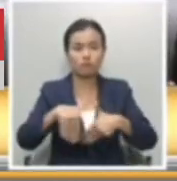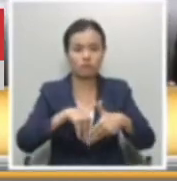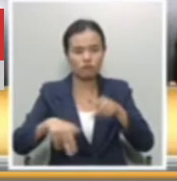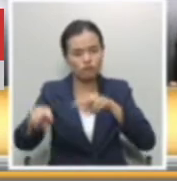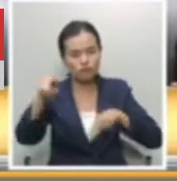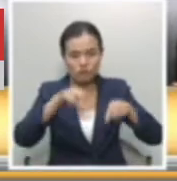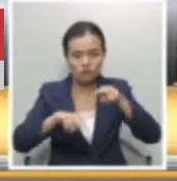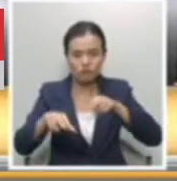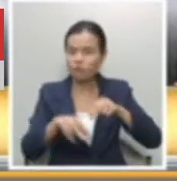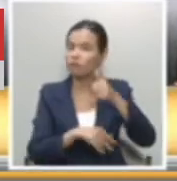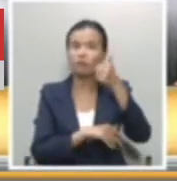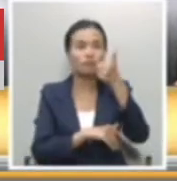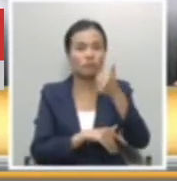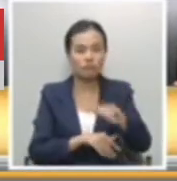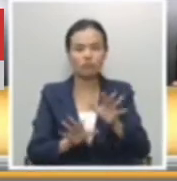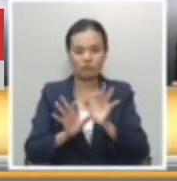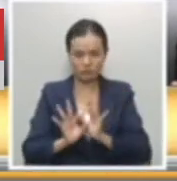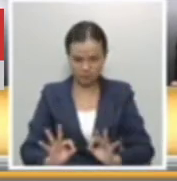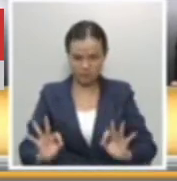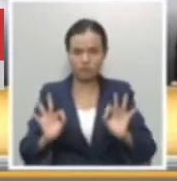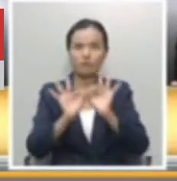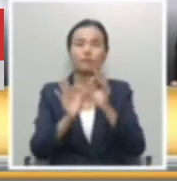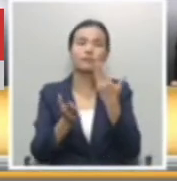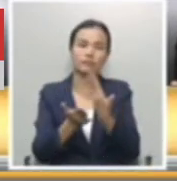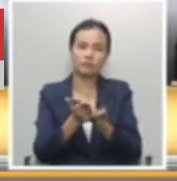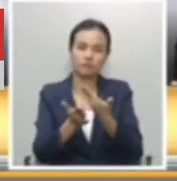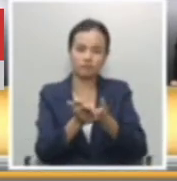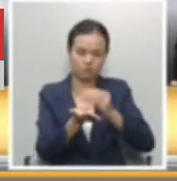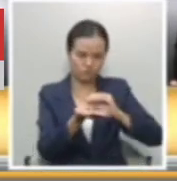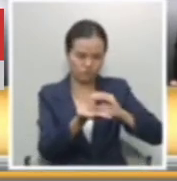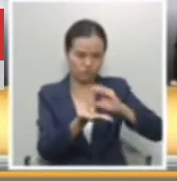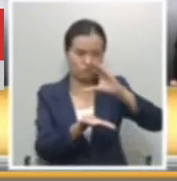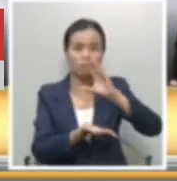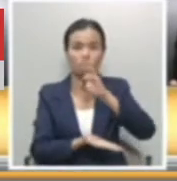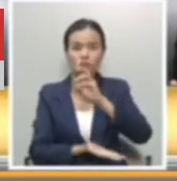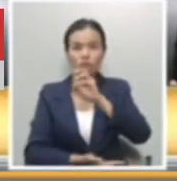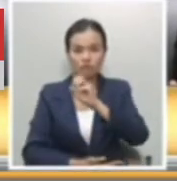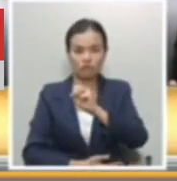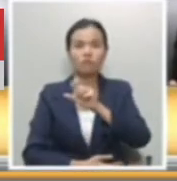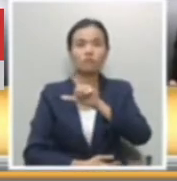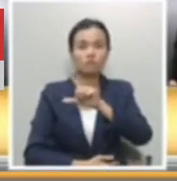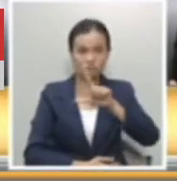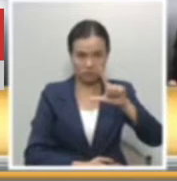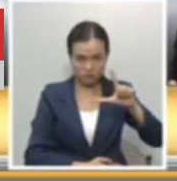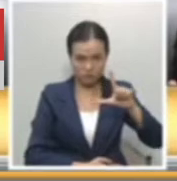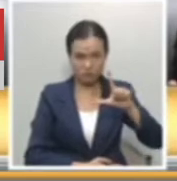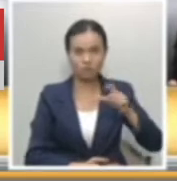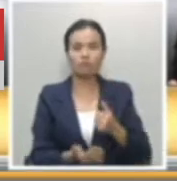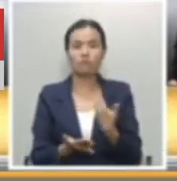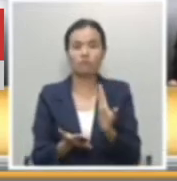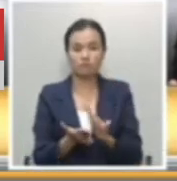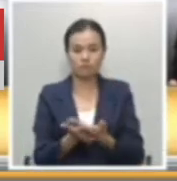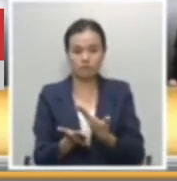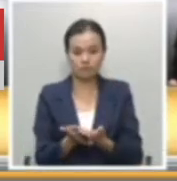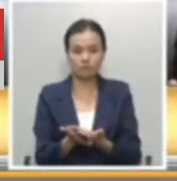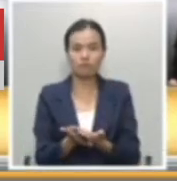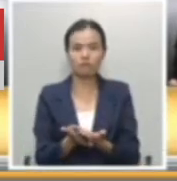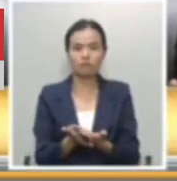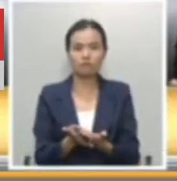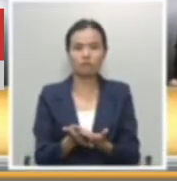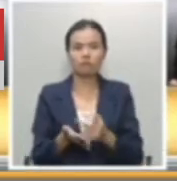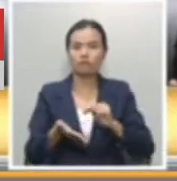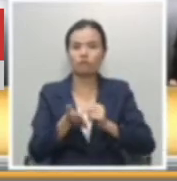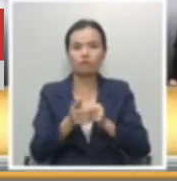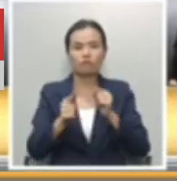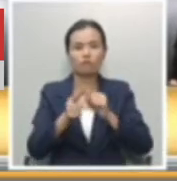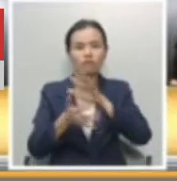ไม่ได้และที่สำคัญครับเงินจำนวนมหาศาล 600,000 ล้านบาทเนี่ยมันเป็นการใช้เงินอย่างไร้ยุทธ